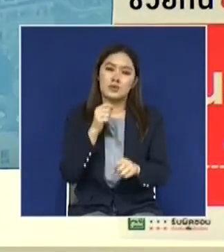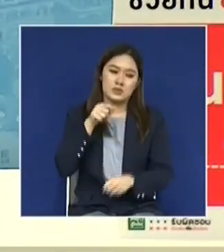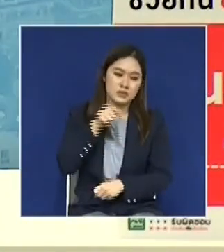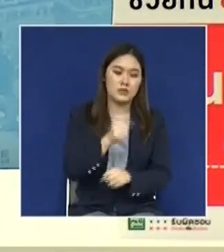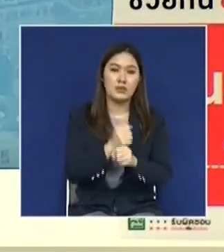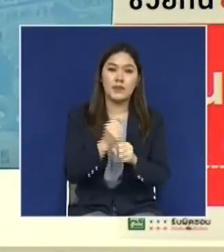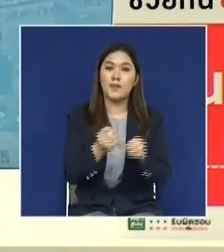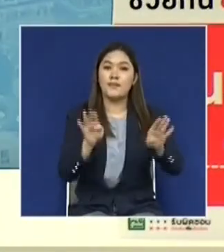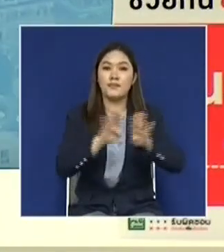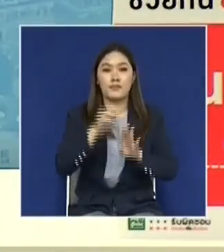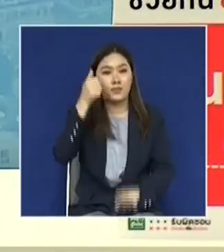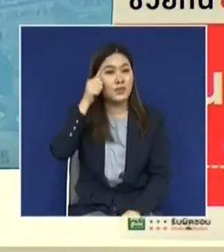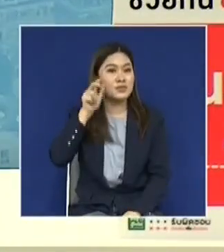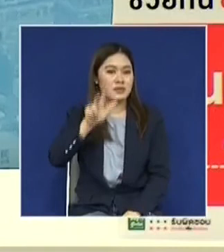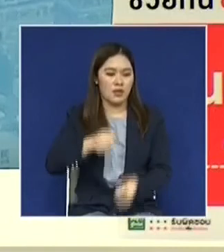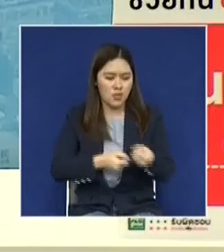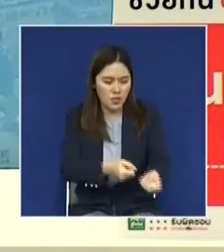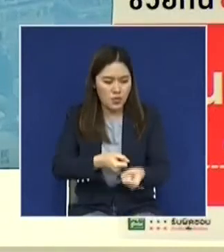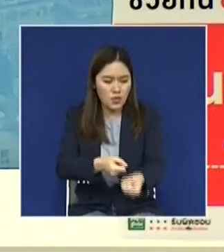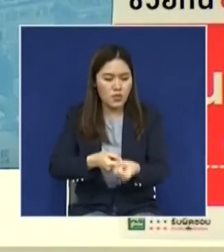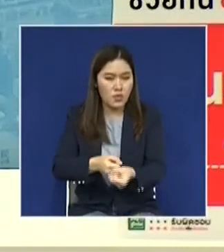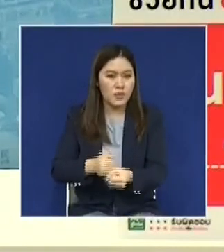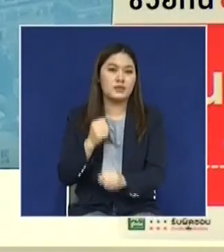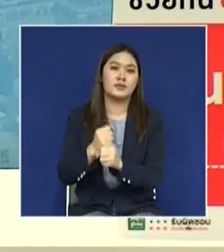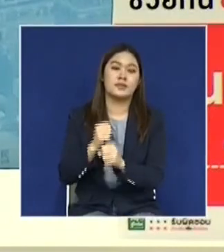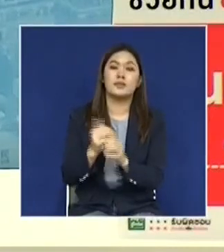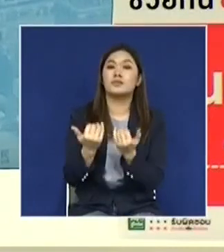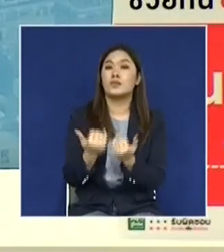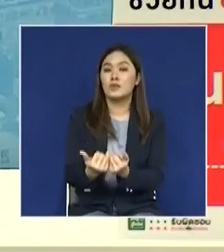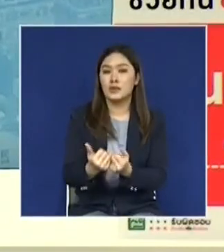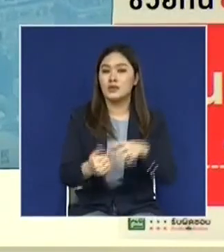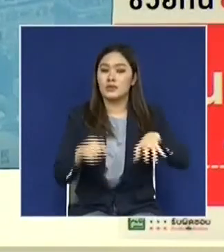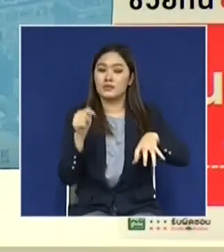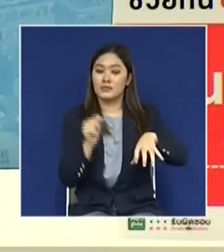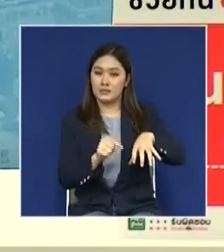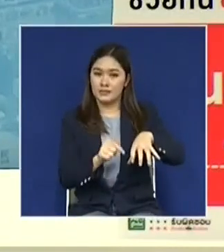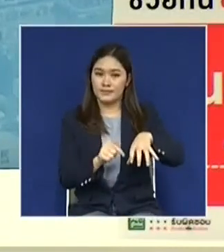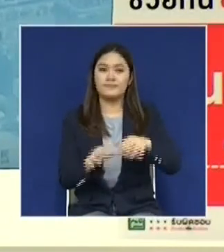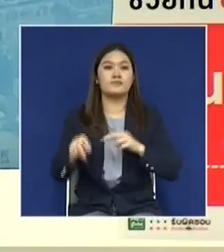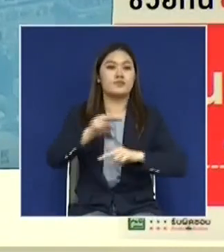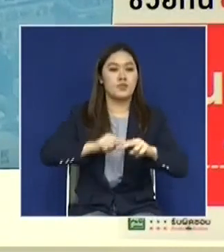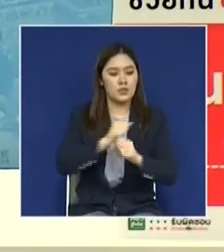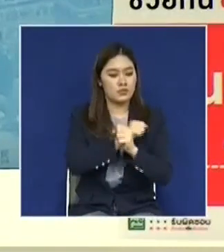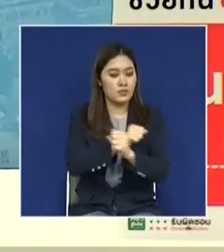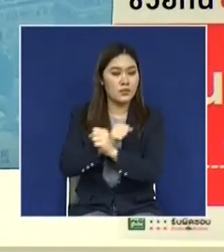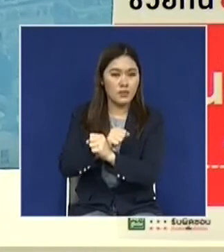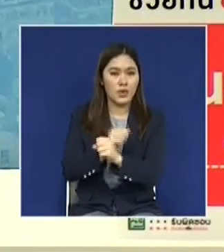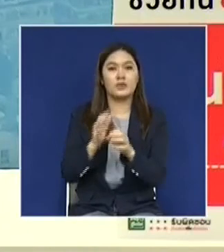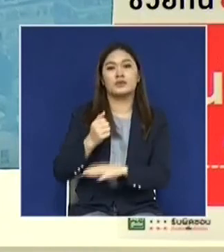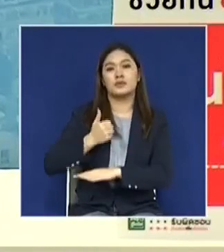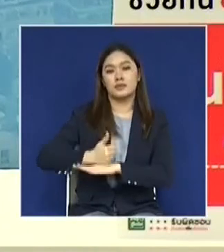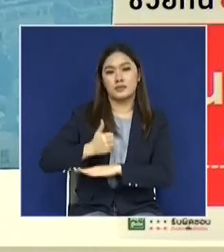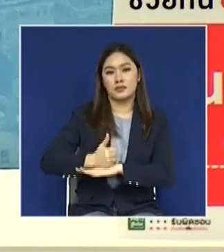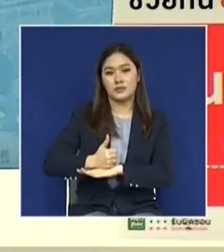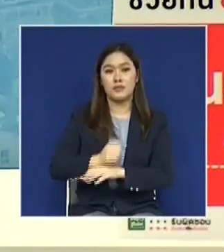ปิดให้บริการ 3วันนะครับดังนั้นก็จะเป็นสารที่ขอที่อยู่ในการอ่านดูแลควบคุมของเจ้างาน